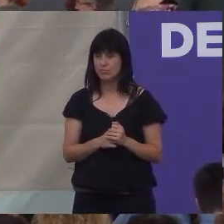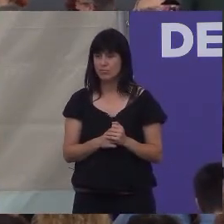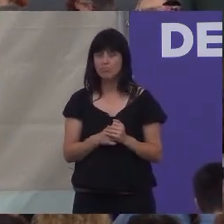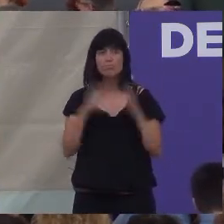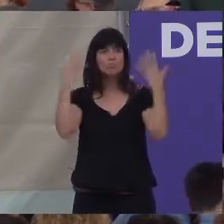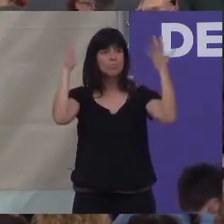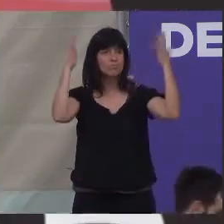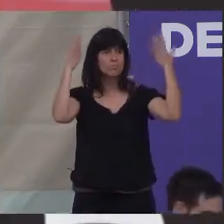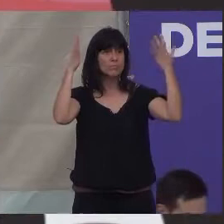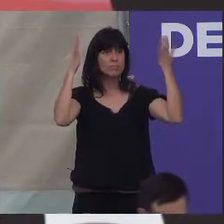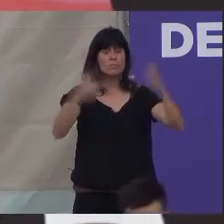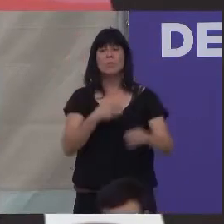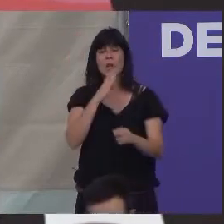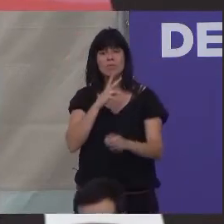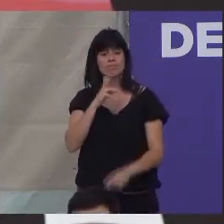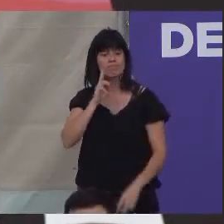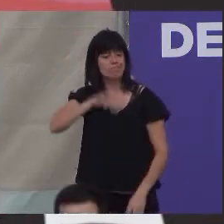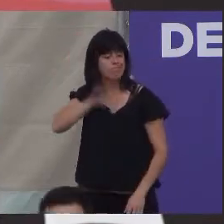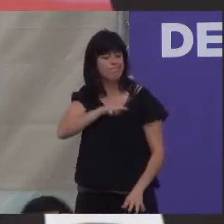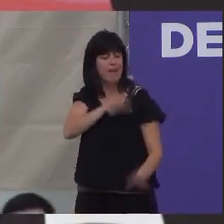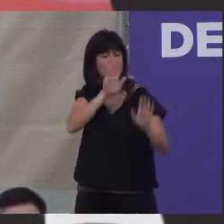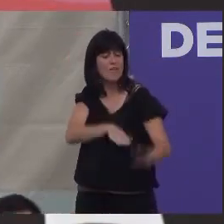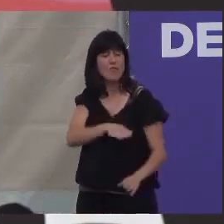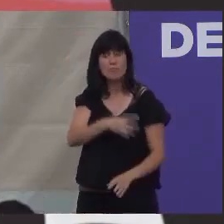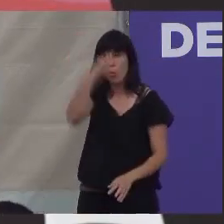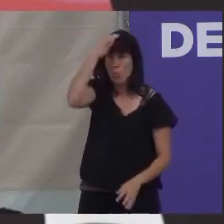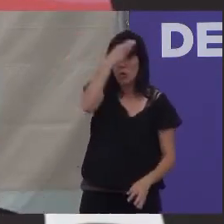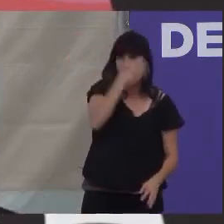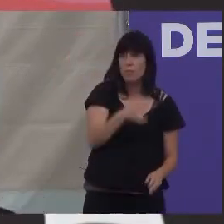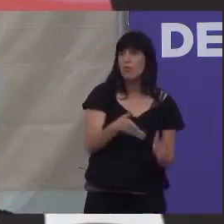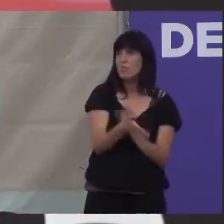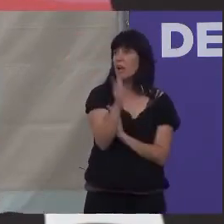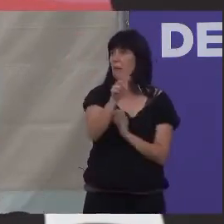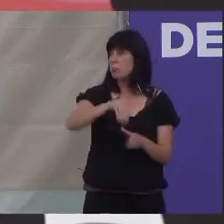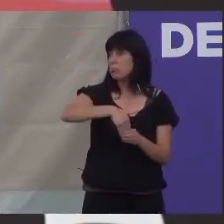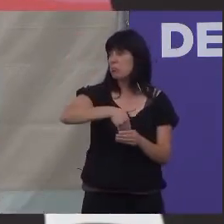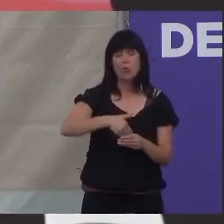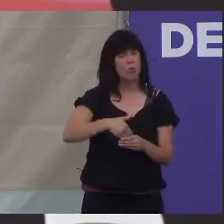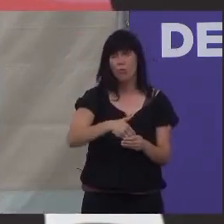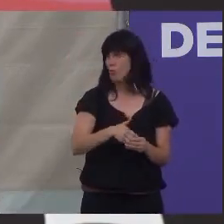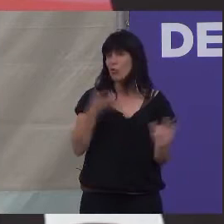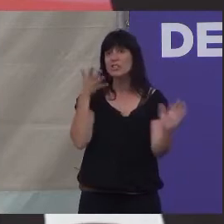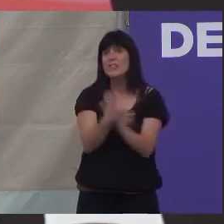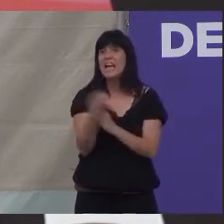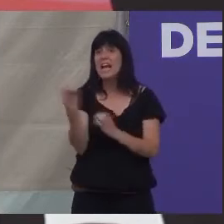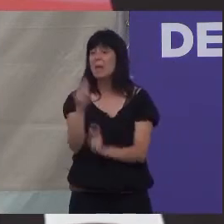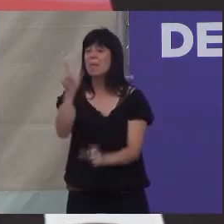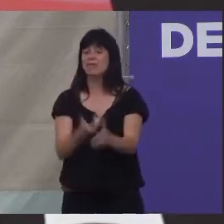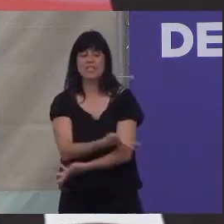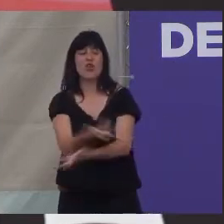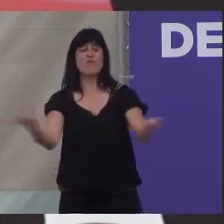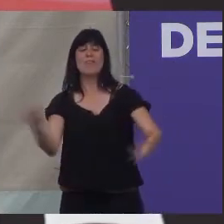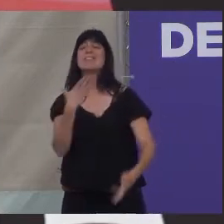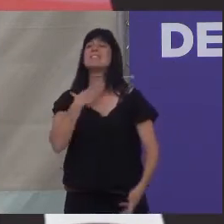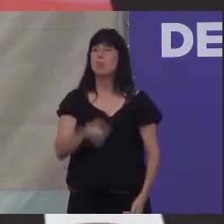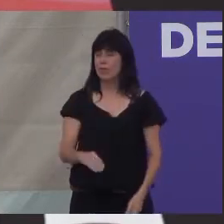Ser municipalista no és una paraula buida. Ser municipalista és creure que se pot confiar en la gent, que se pot confiar